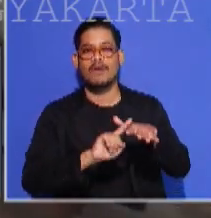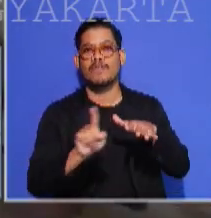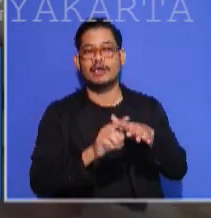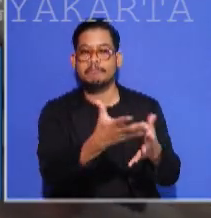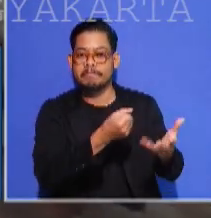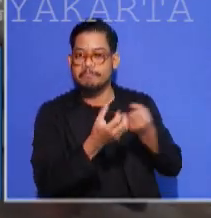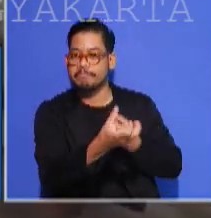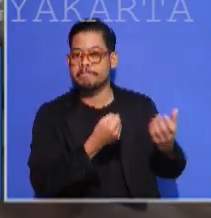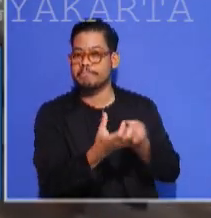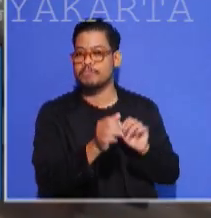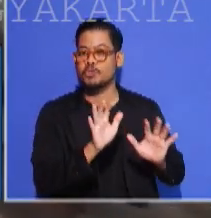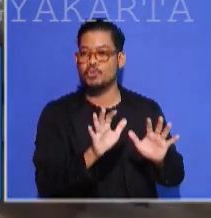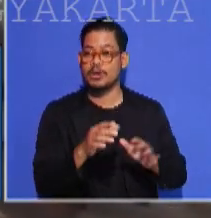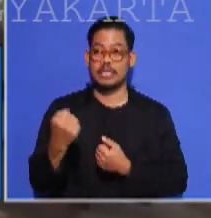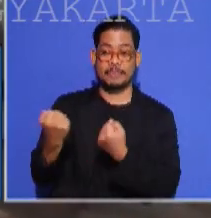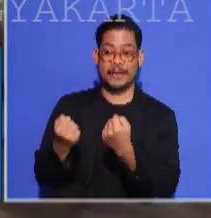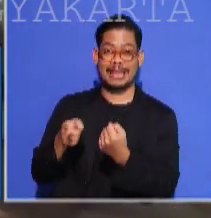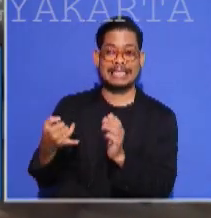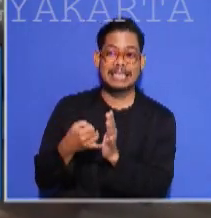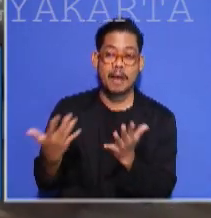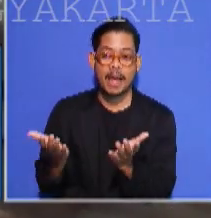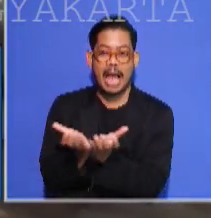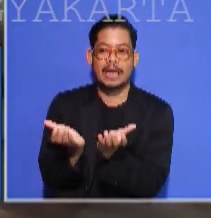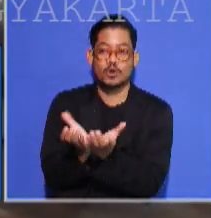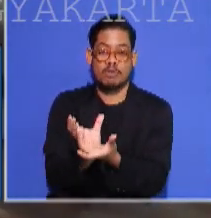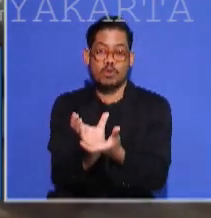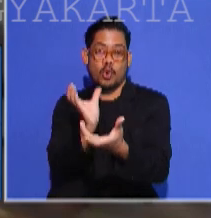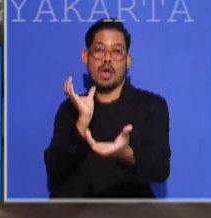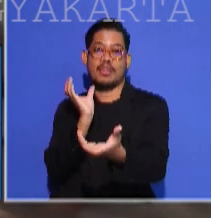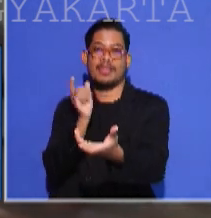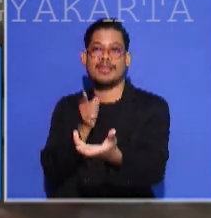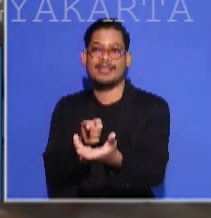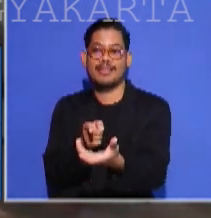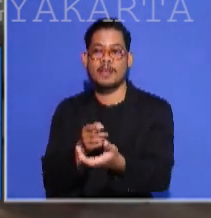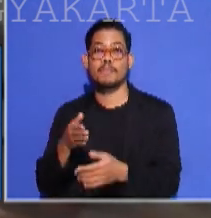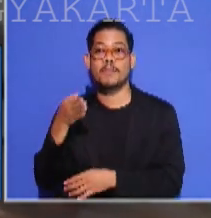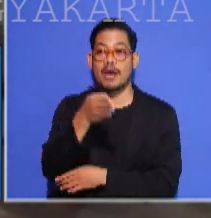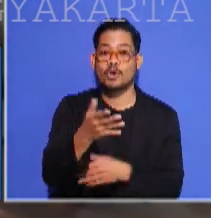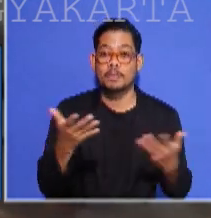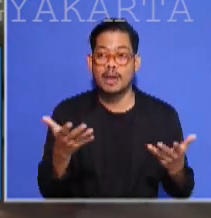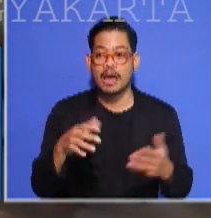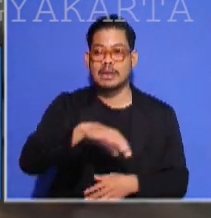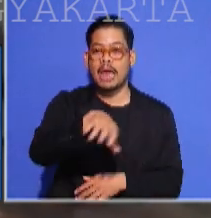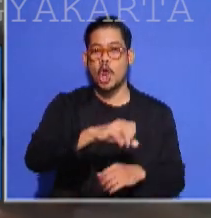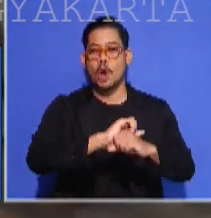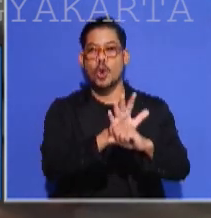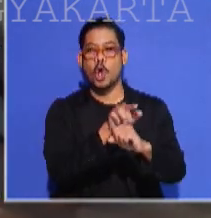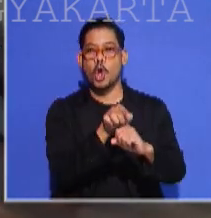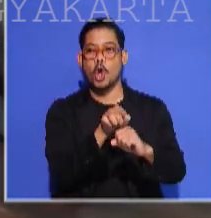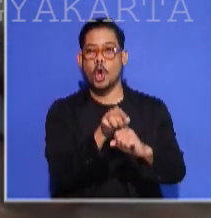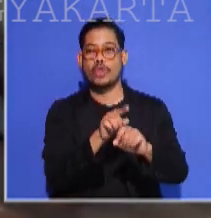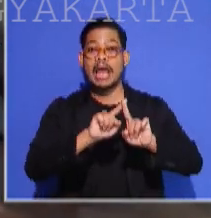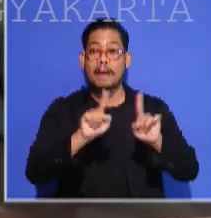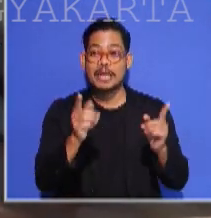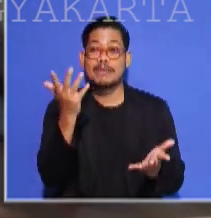mobil truk membawa kayuondongan yang akan menuju ke namun keadaan kendaraan